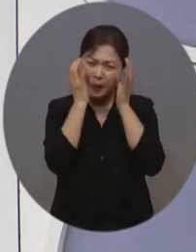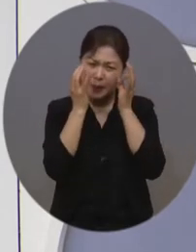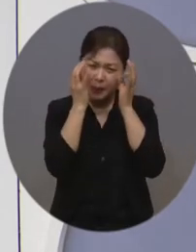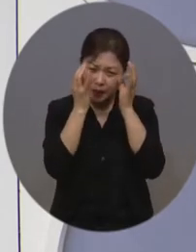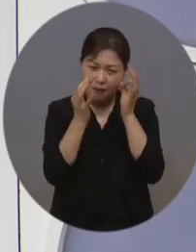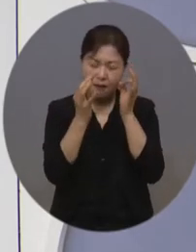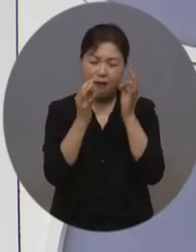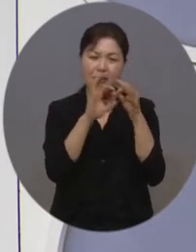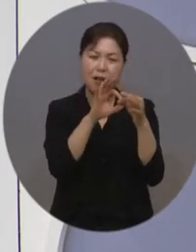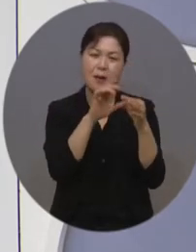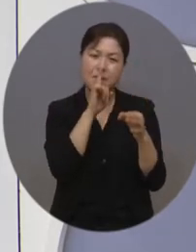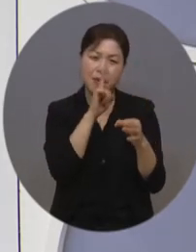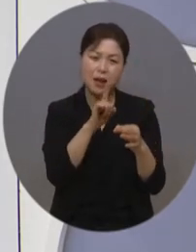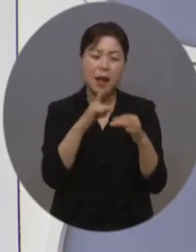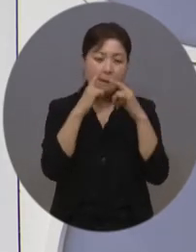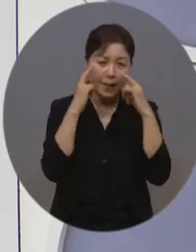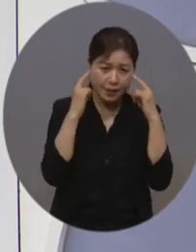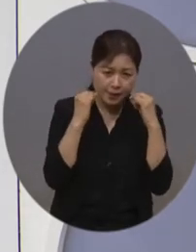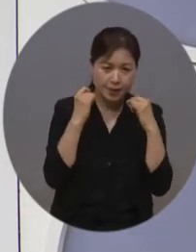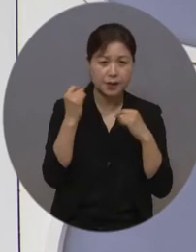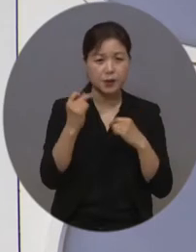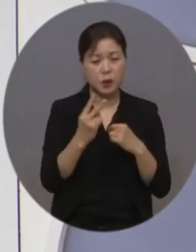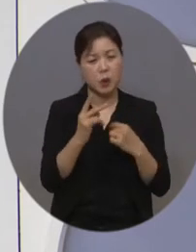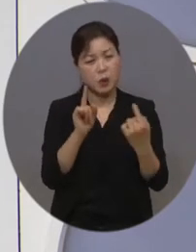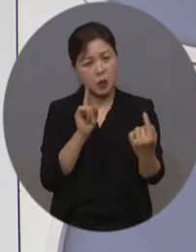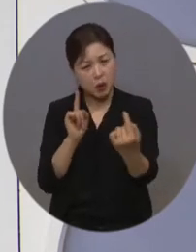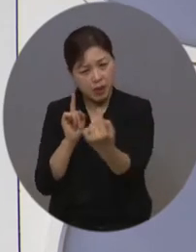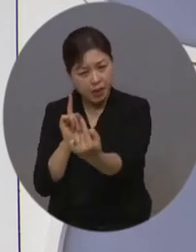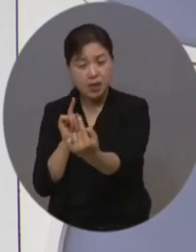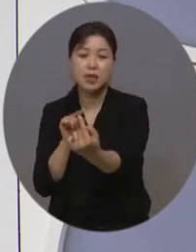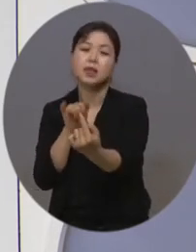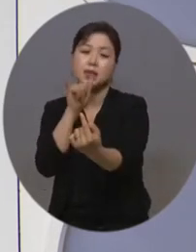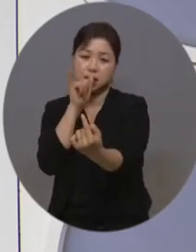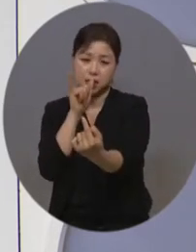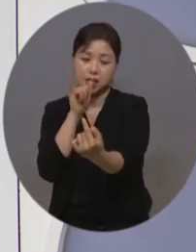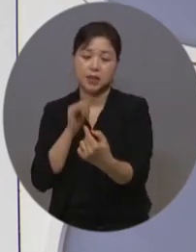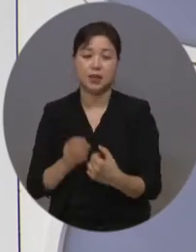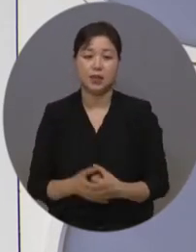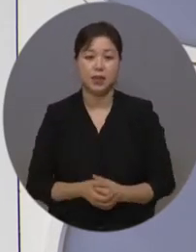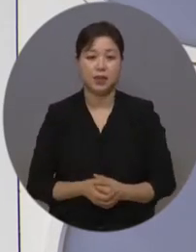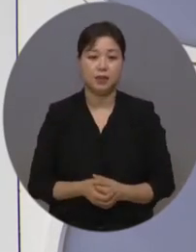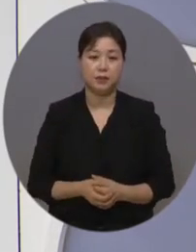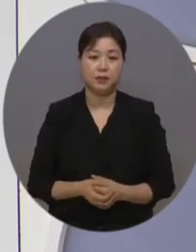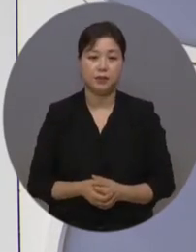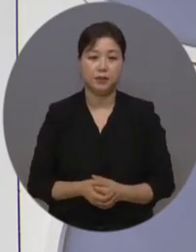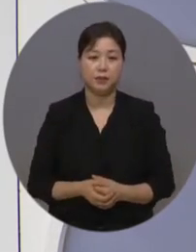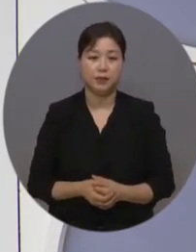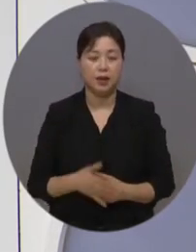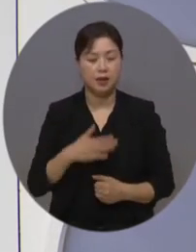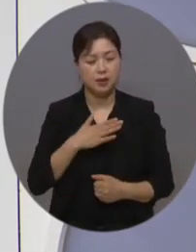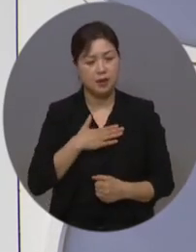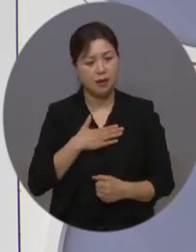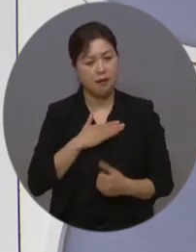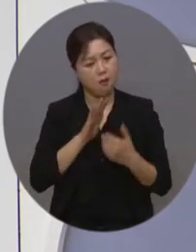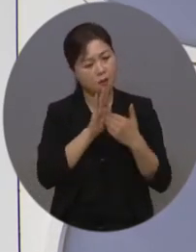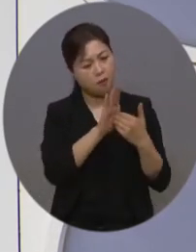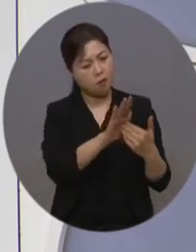걸게라, 거리를 예, 두어라. 예. 이게 이제 방역인데 사실은 제가 그 면역 전공을 해서 그런 게